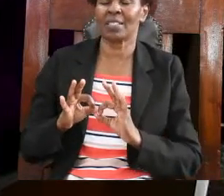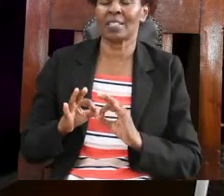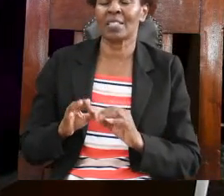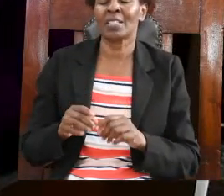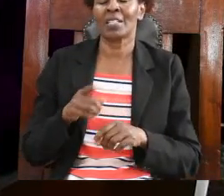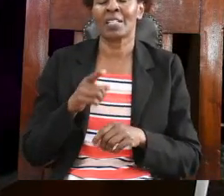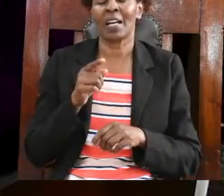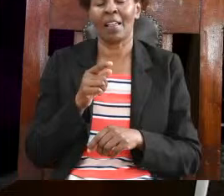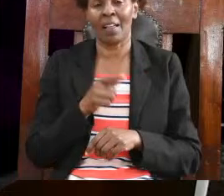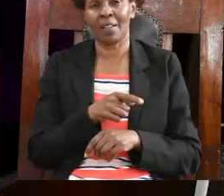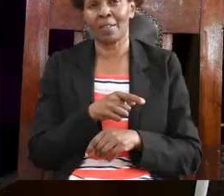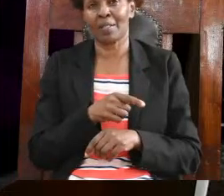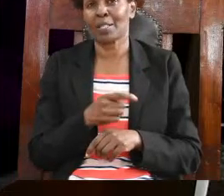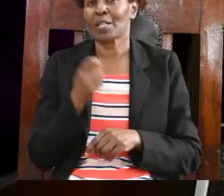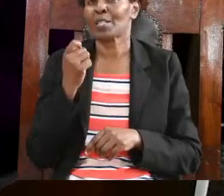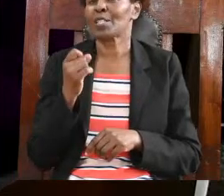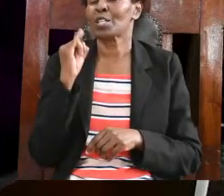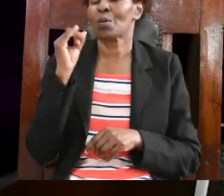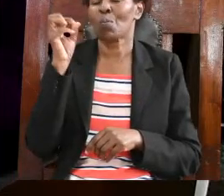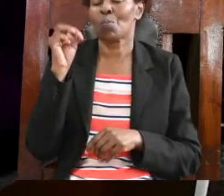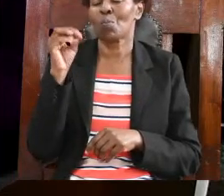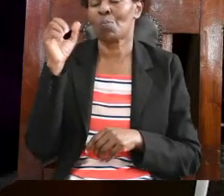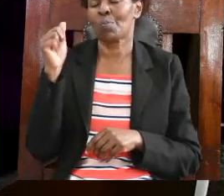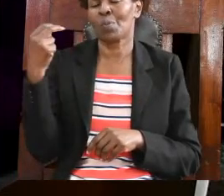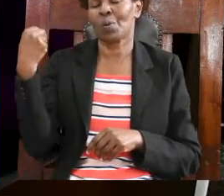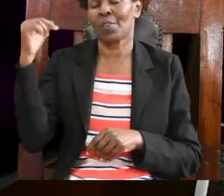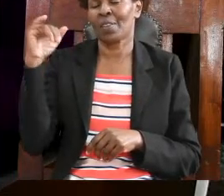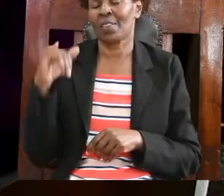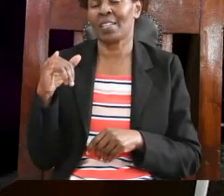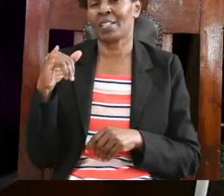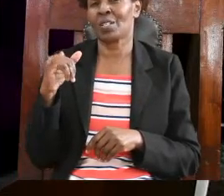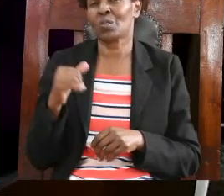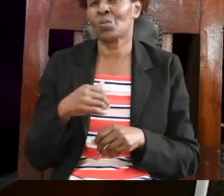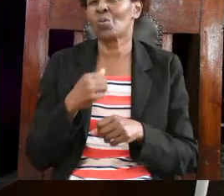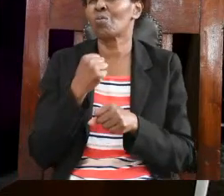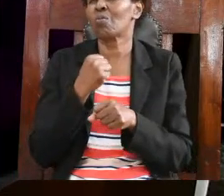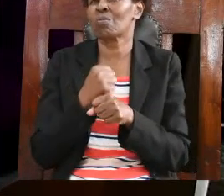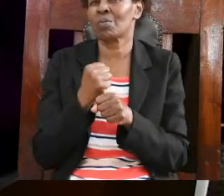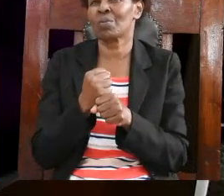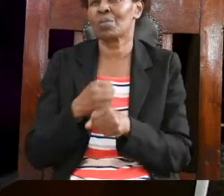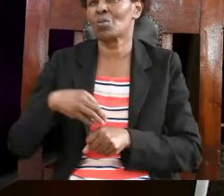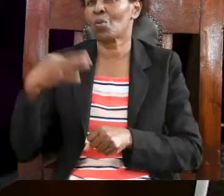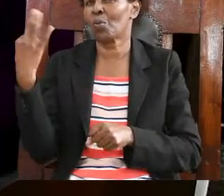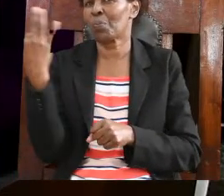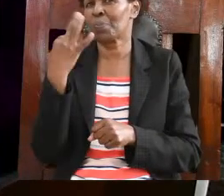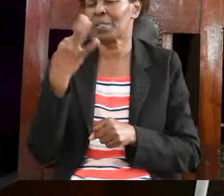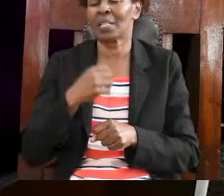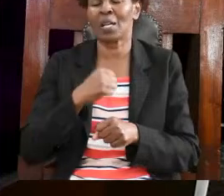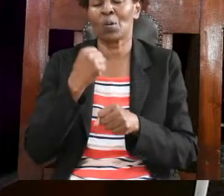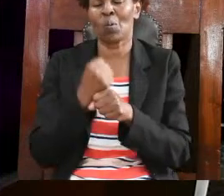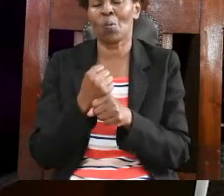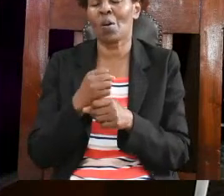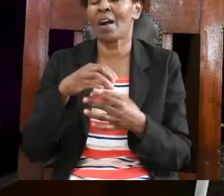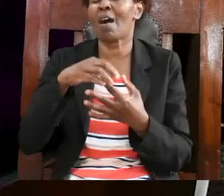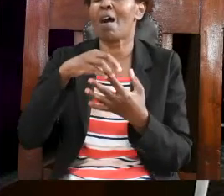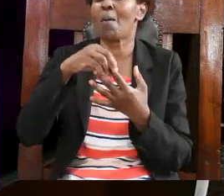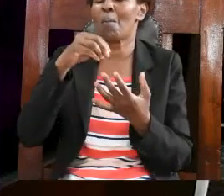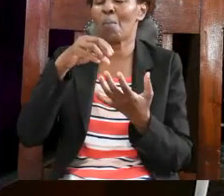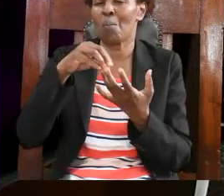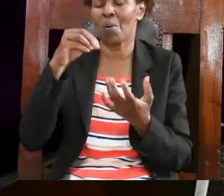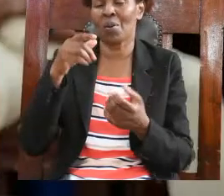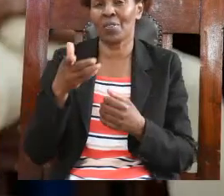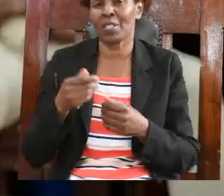kwenu, aendelee kuhubiri, aendelee kujenga imani yenu, aendelee kufanya kazi miongoni mwenu,